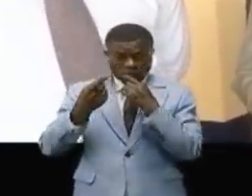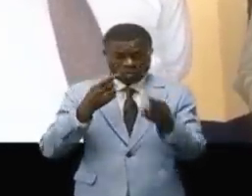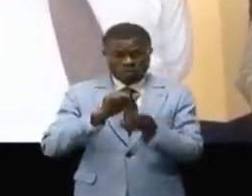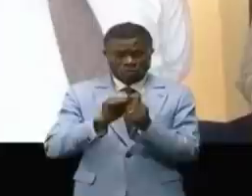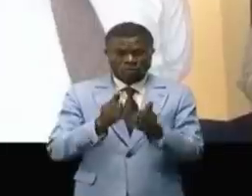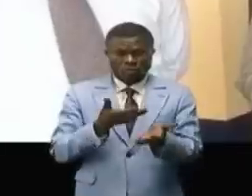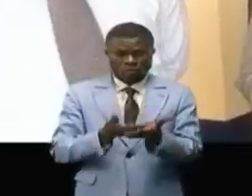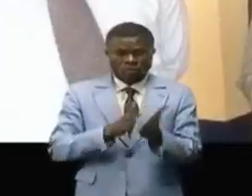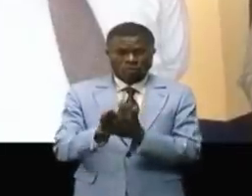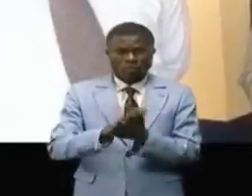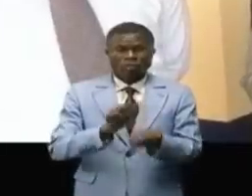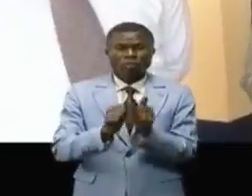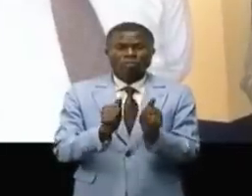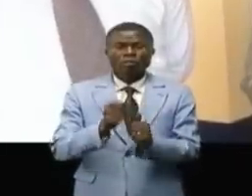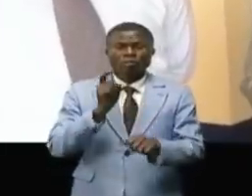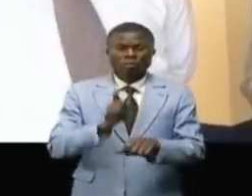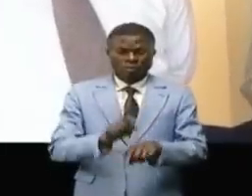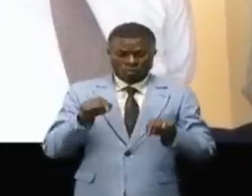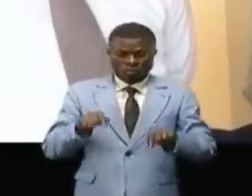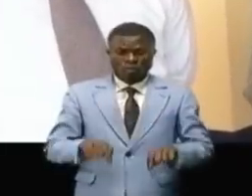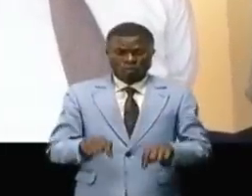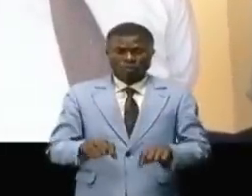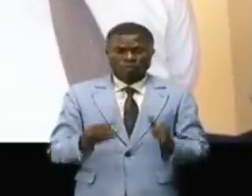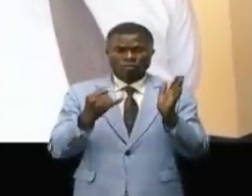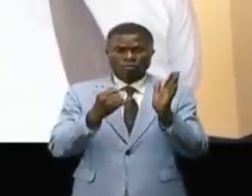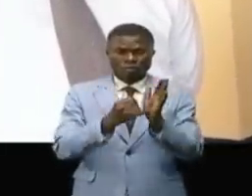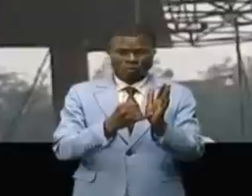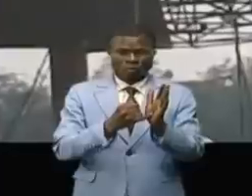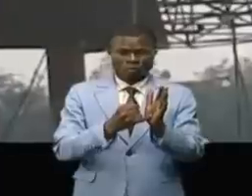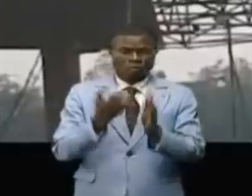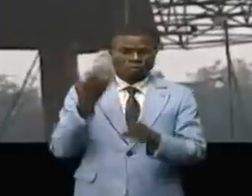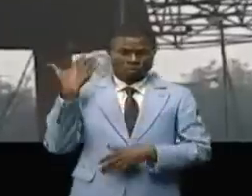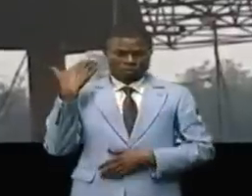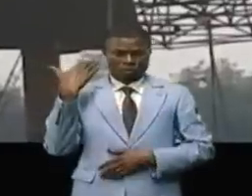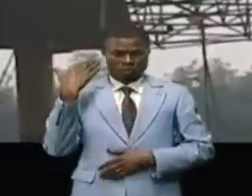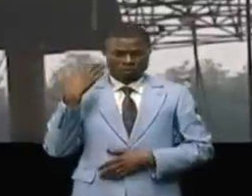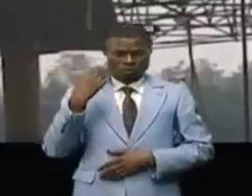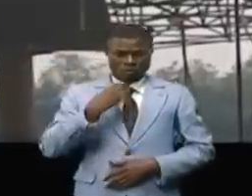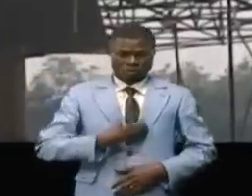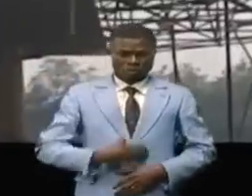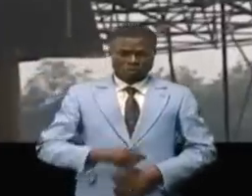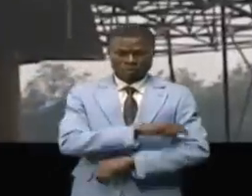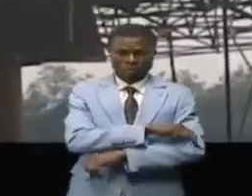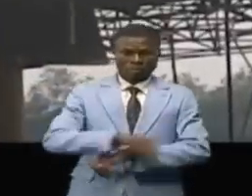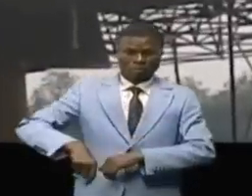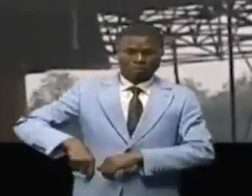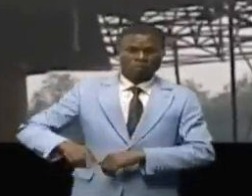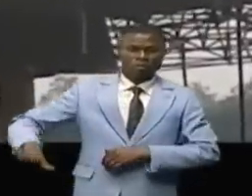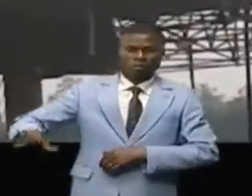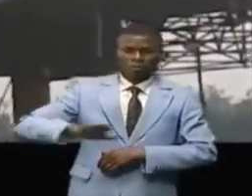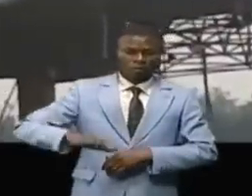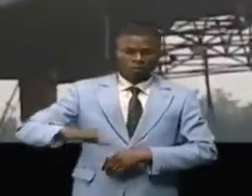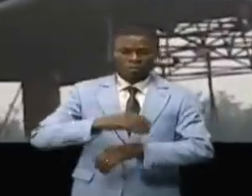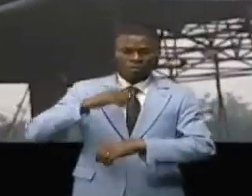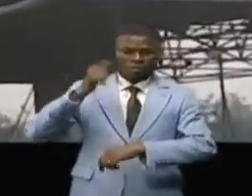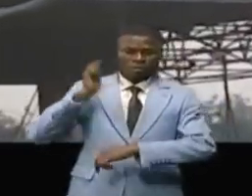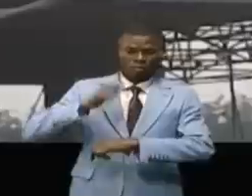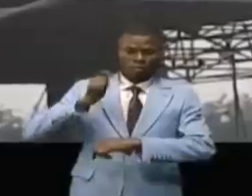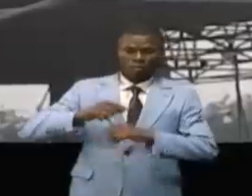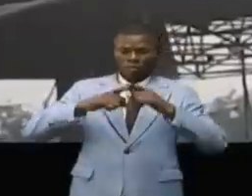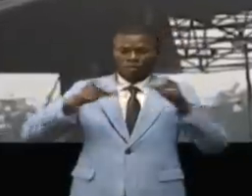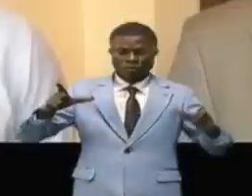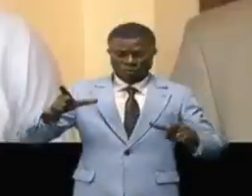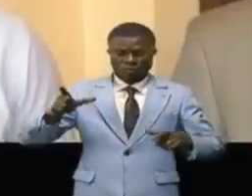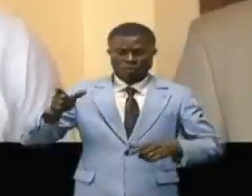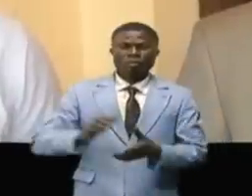ce qui concerne un fait qui s'est passé ici le samedi dernier le procureur de la République auprès le tribunal de grande instance de